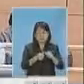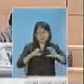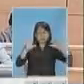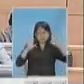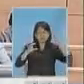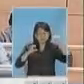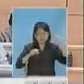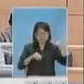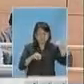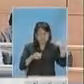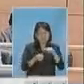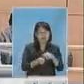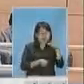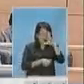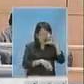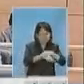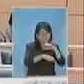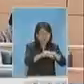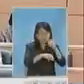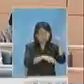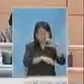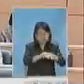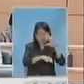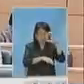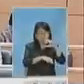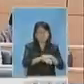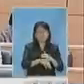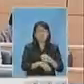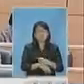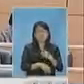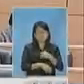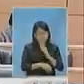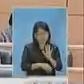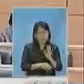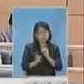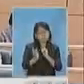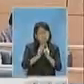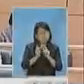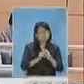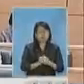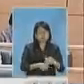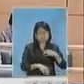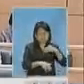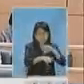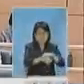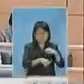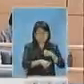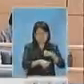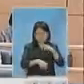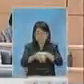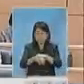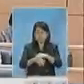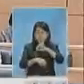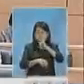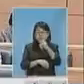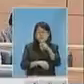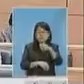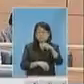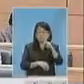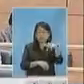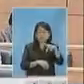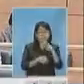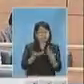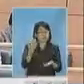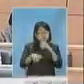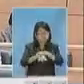กรณีเดียวคือการไล่ล่าพันตำรวจโททักษิณท่านจะจัดการก็ว่ากันจะจัดการนายณัฐวุฒินายจตุพรหรือใครก็ไม่มีปัญหาแต่